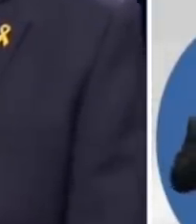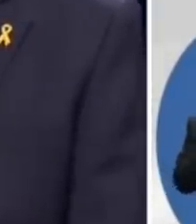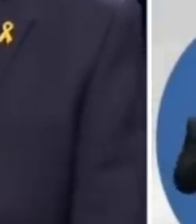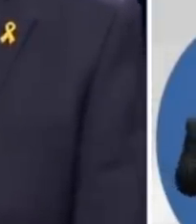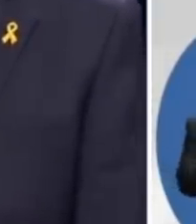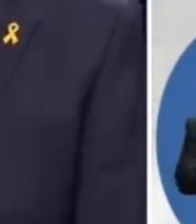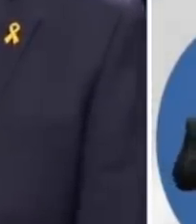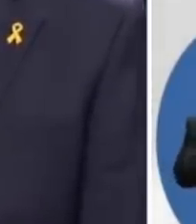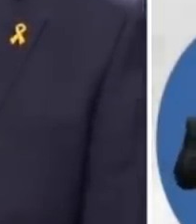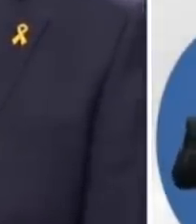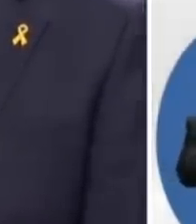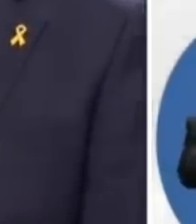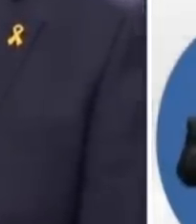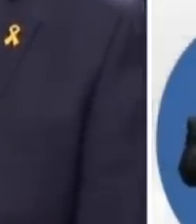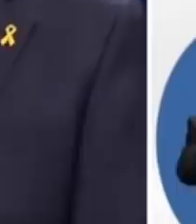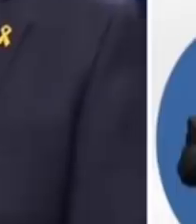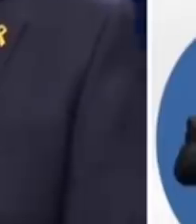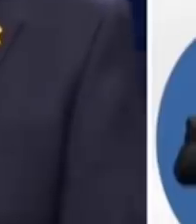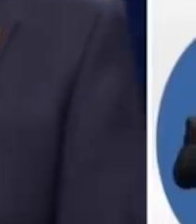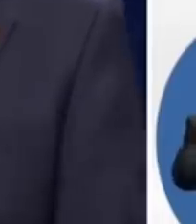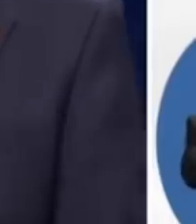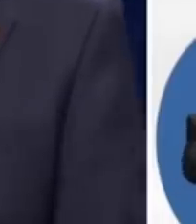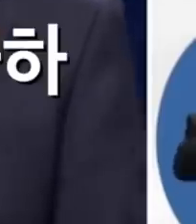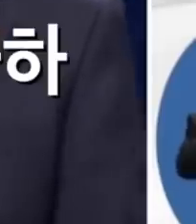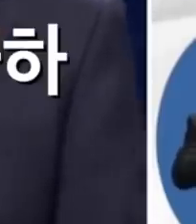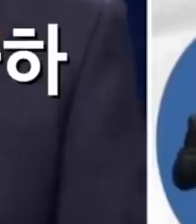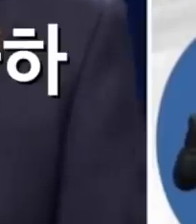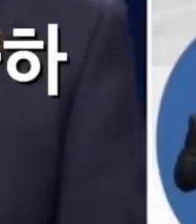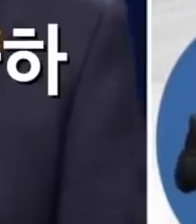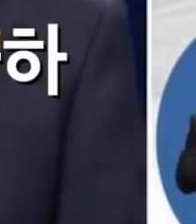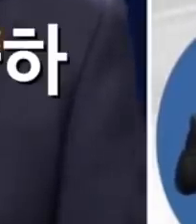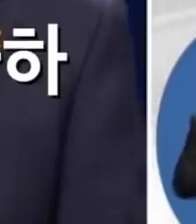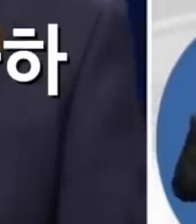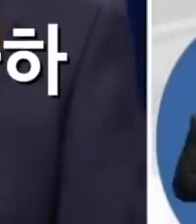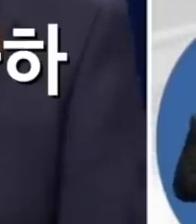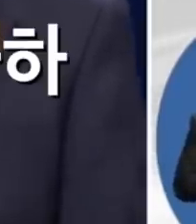그러면 MB 아바타가 아니라고 확인해 주시는 거죠?